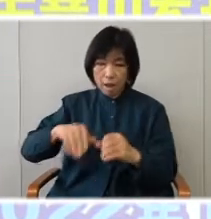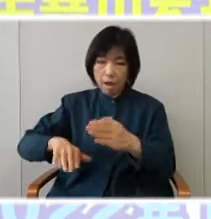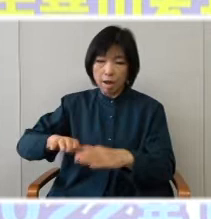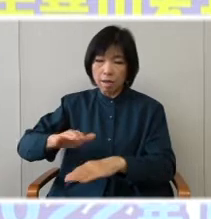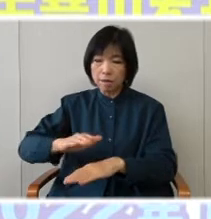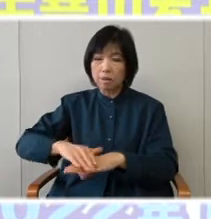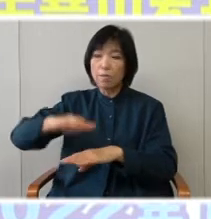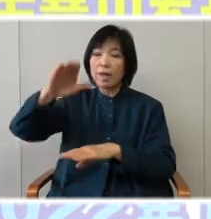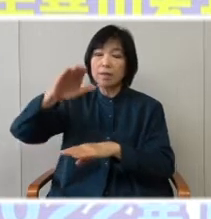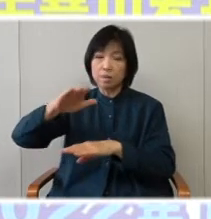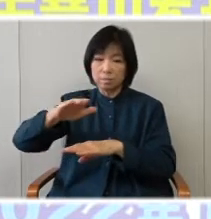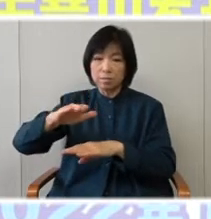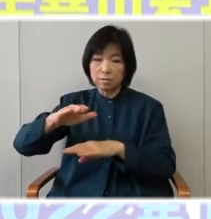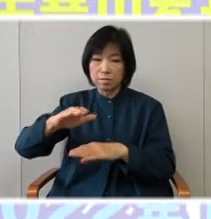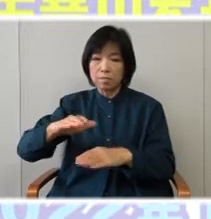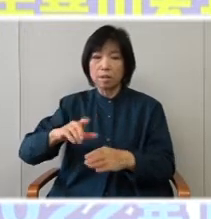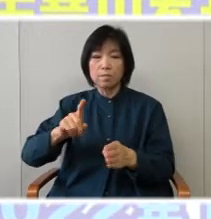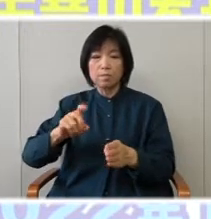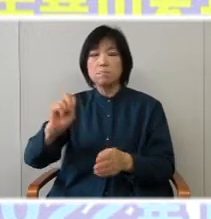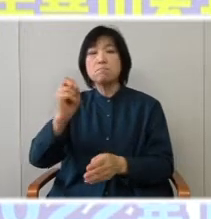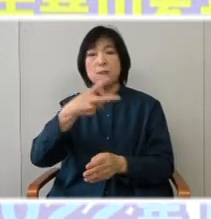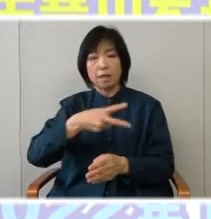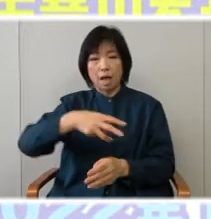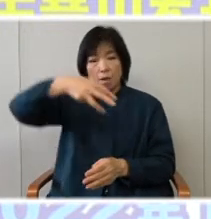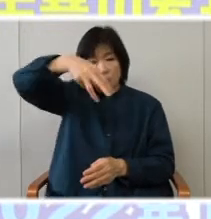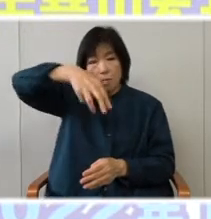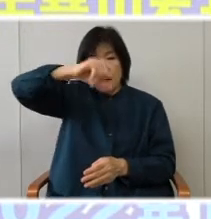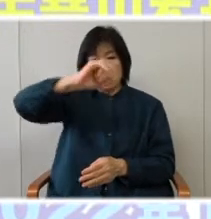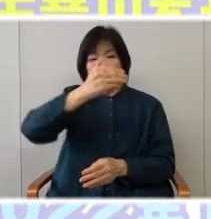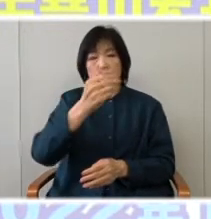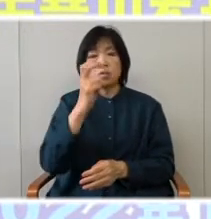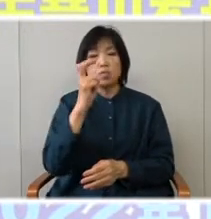クロプラスチックですね。こうしたものも発見できれば、